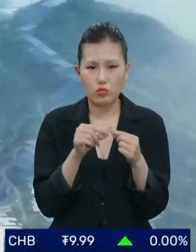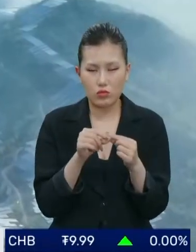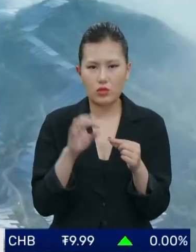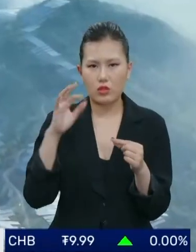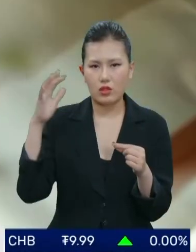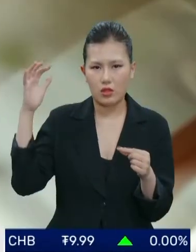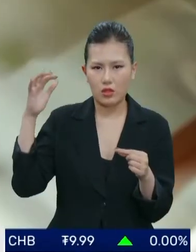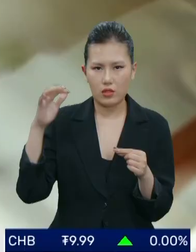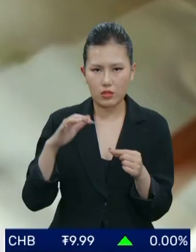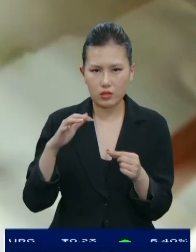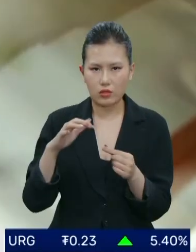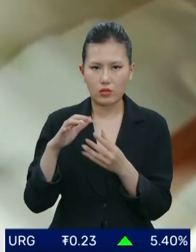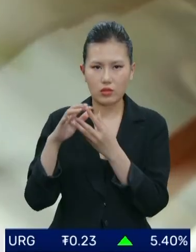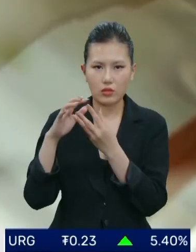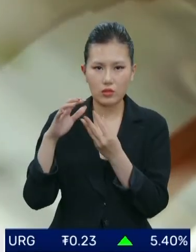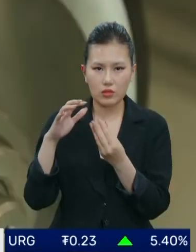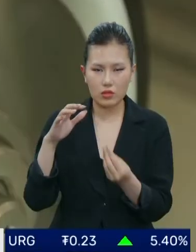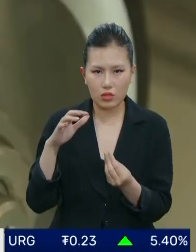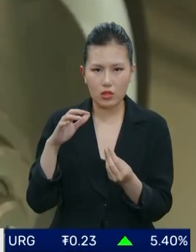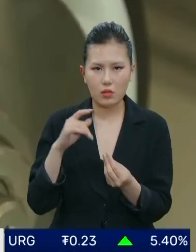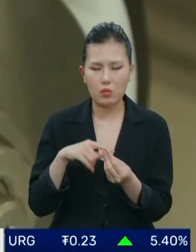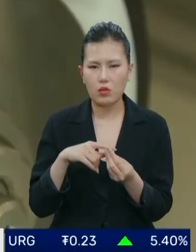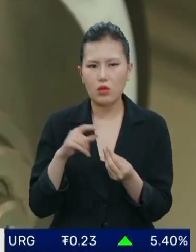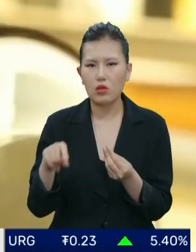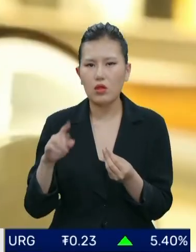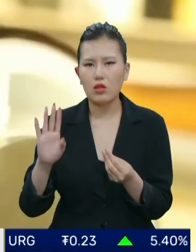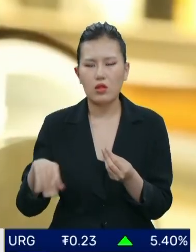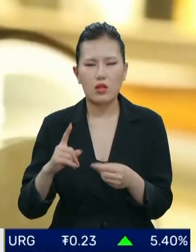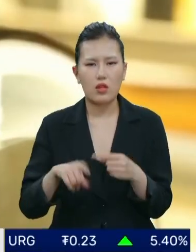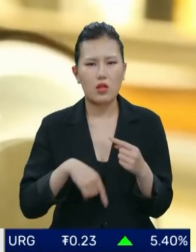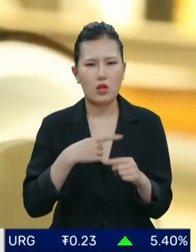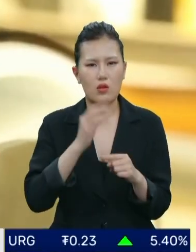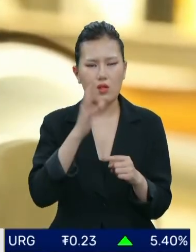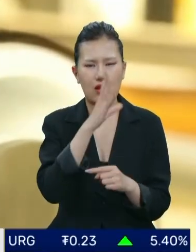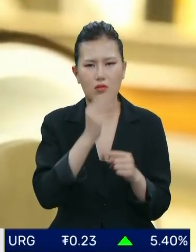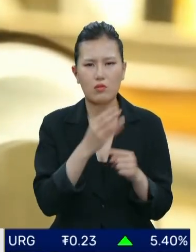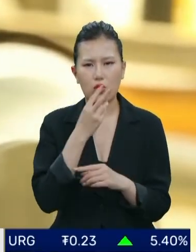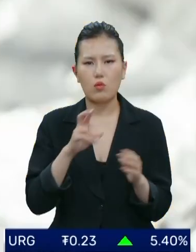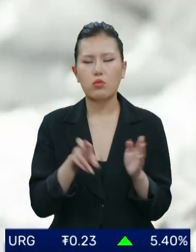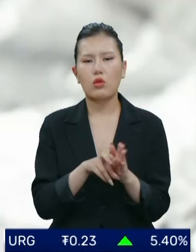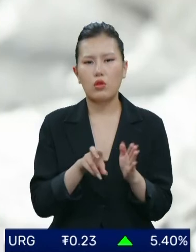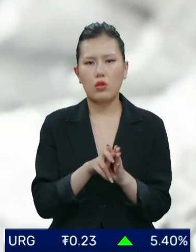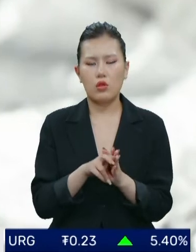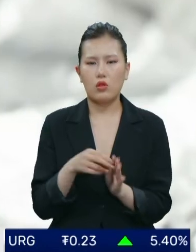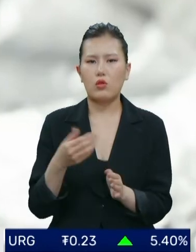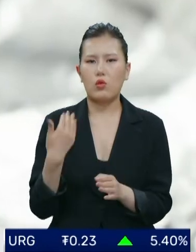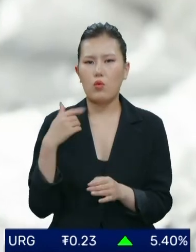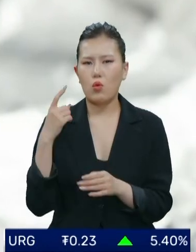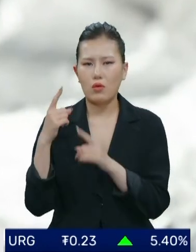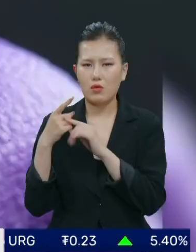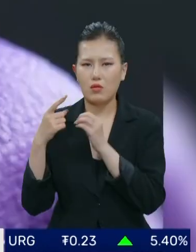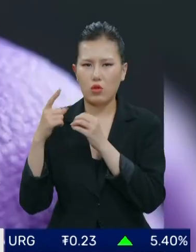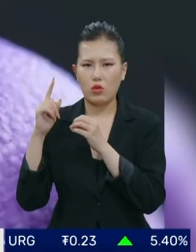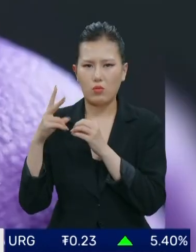хавтан цуглуулагчаас хэд дахин илүү их нарны энерги цуглуулах боломжтой туршилт хийдэг юм а. Гуравдагч үеингээс нэрлэгдээд байгаа нарны энэ ялцсан